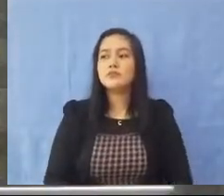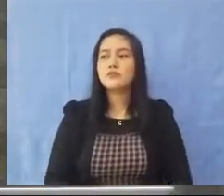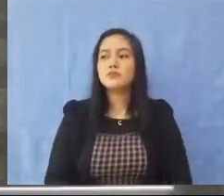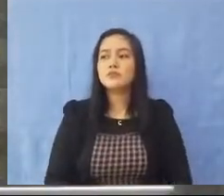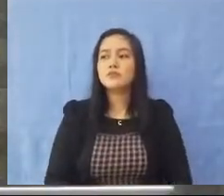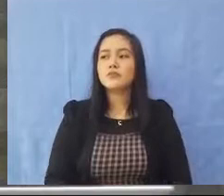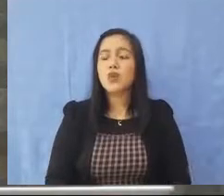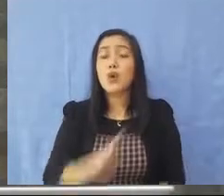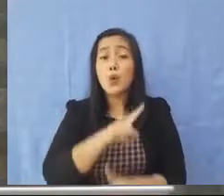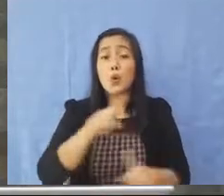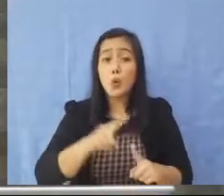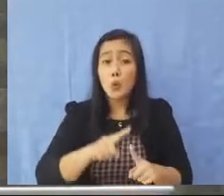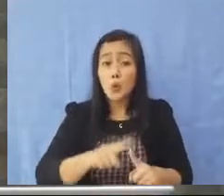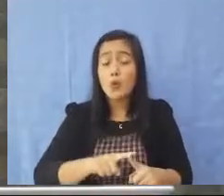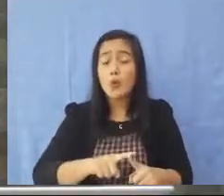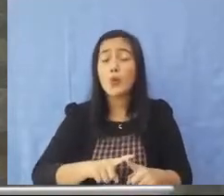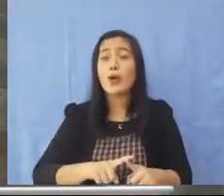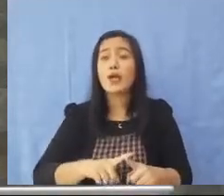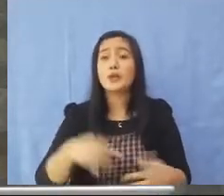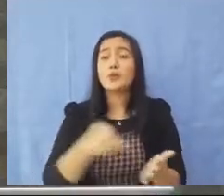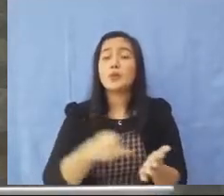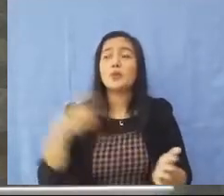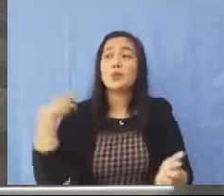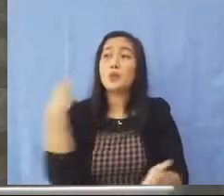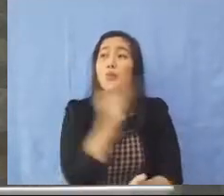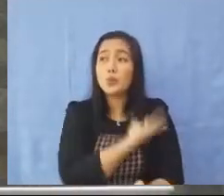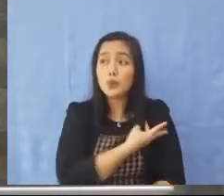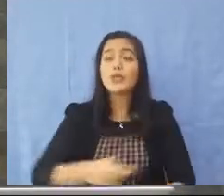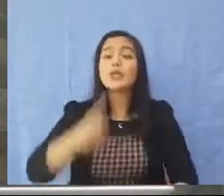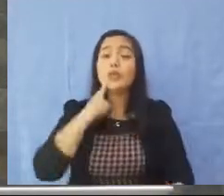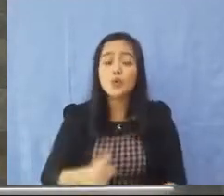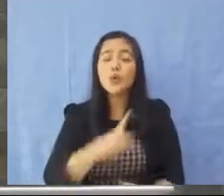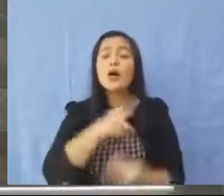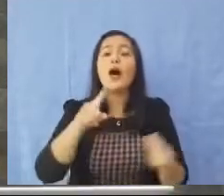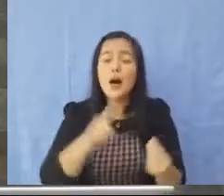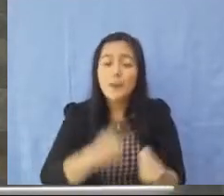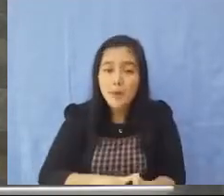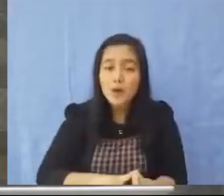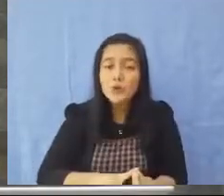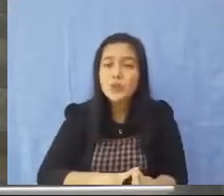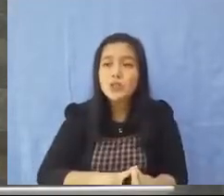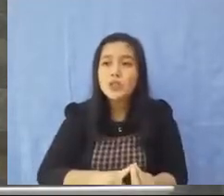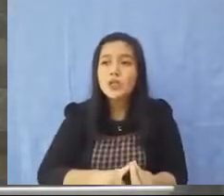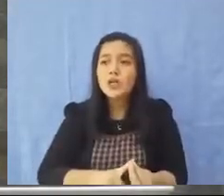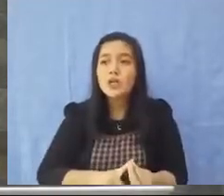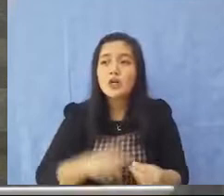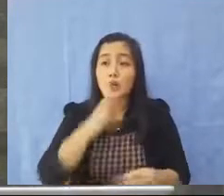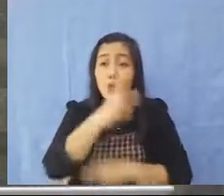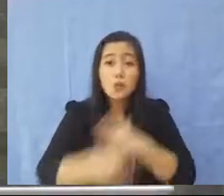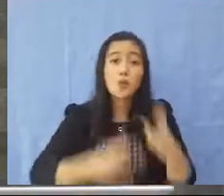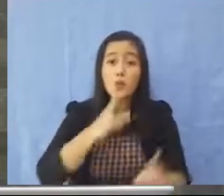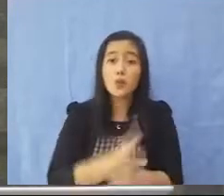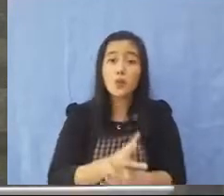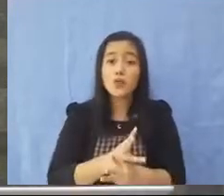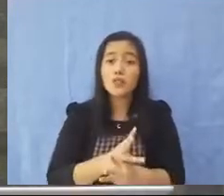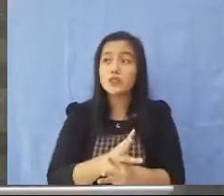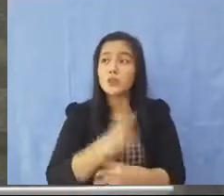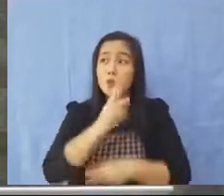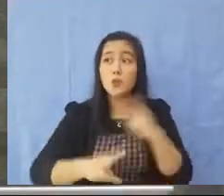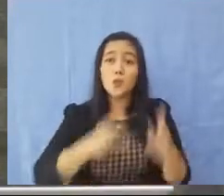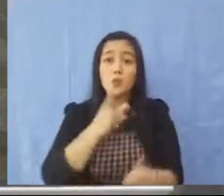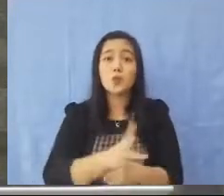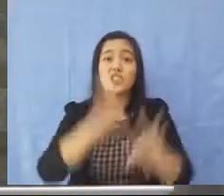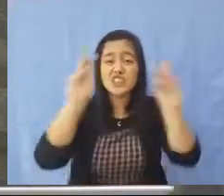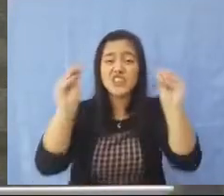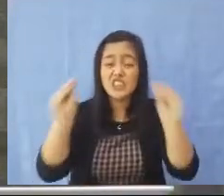of origin of life, binanggit ko po sa inyo yung atheistic materialism or atheistic evolution. Ibig sabihin niya ng paniniwala na